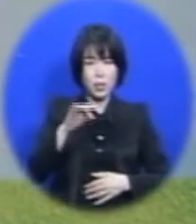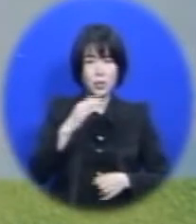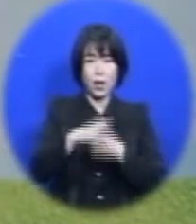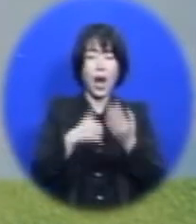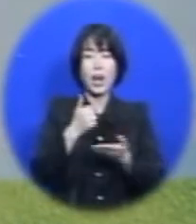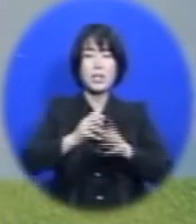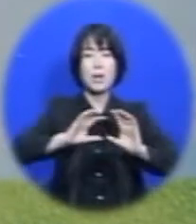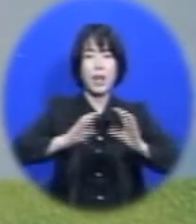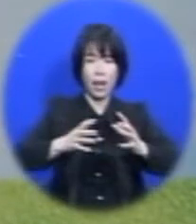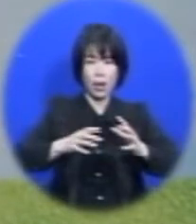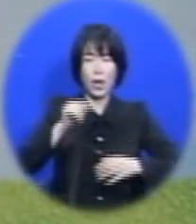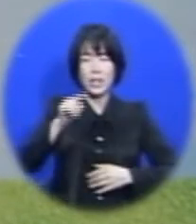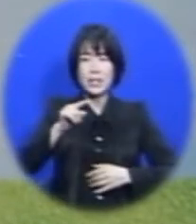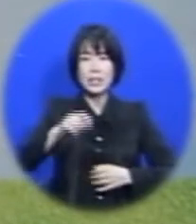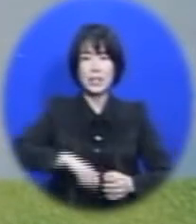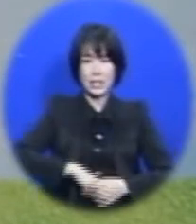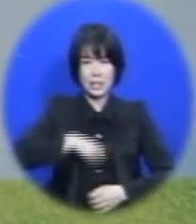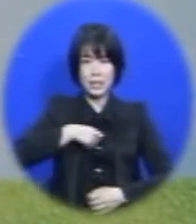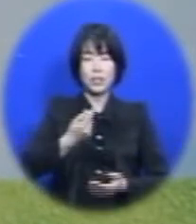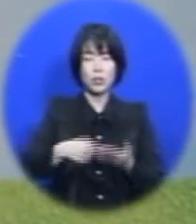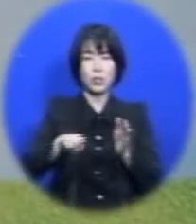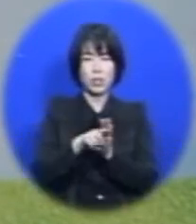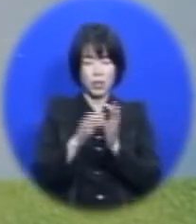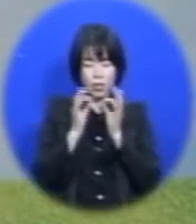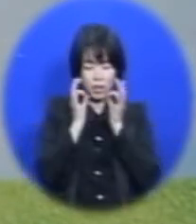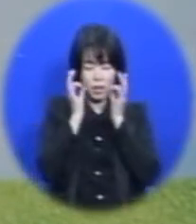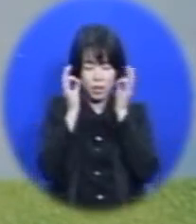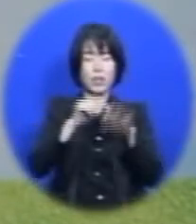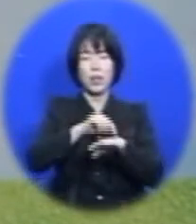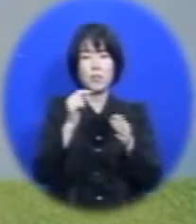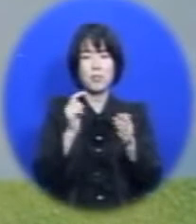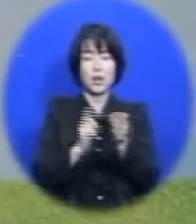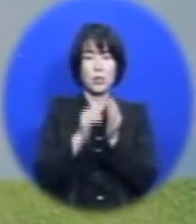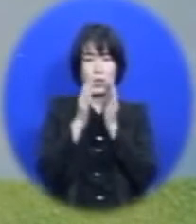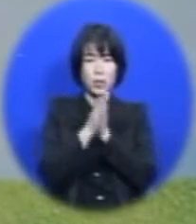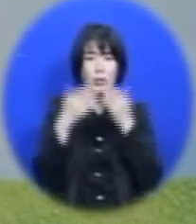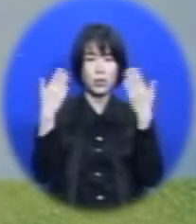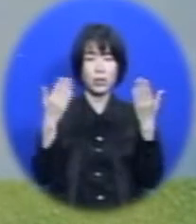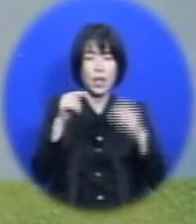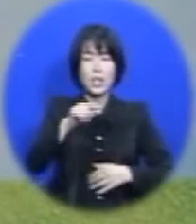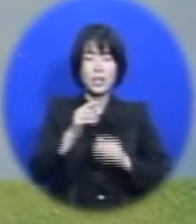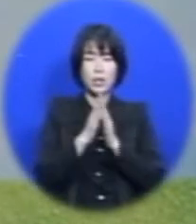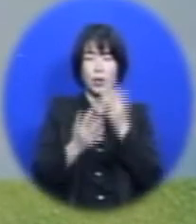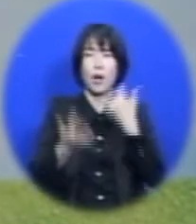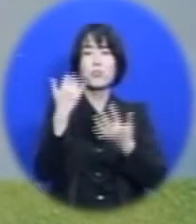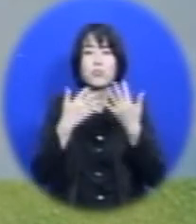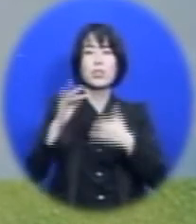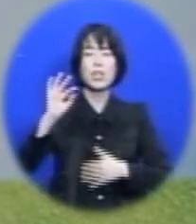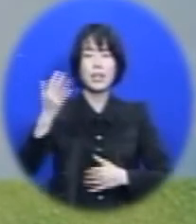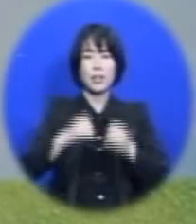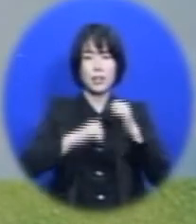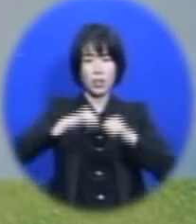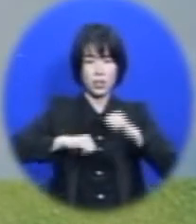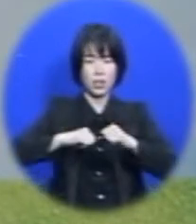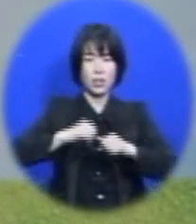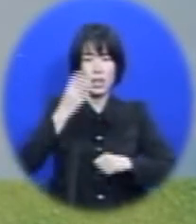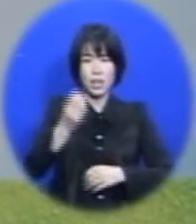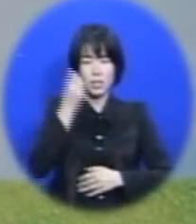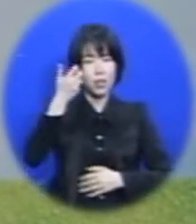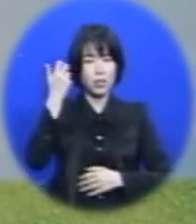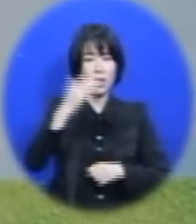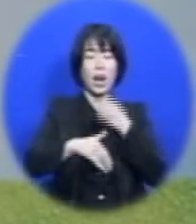하나님의 나라와 그 의를 위하여 간절한 마음으로 기도하는데 그 기도가 불이 되어지는 역사는 이건 성령